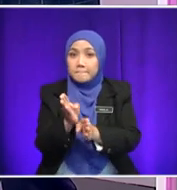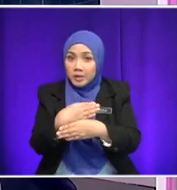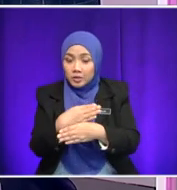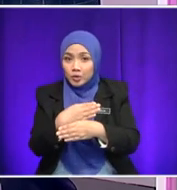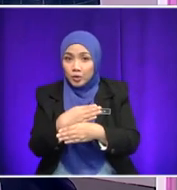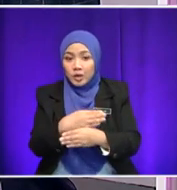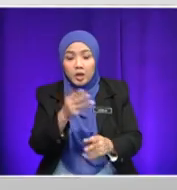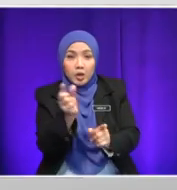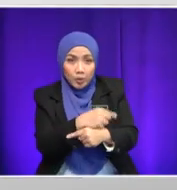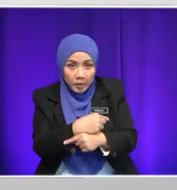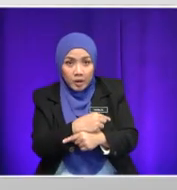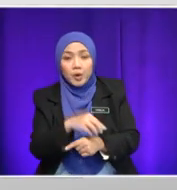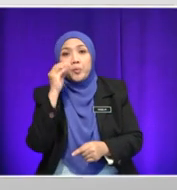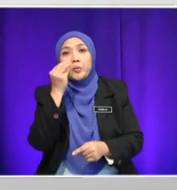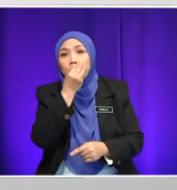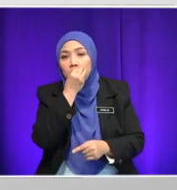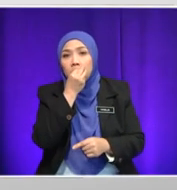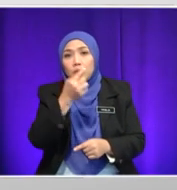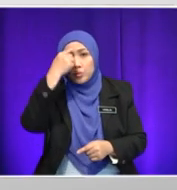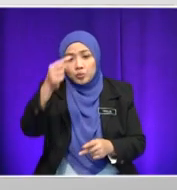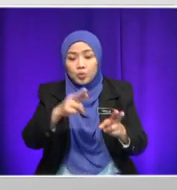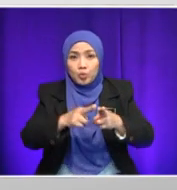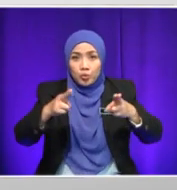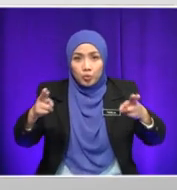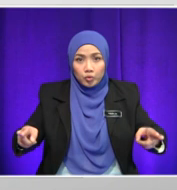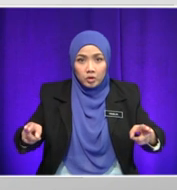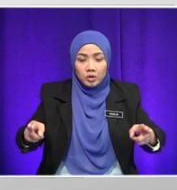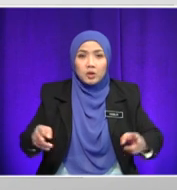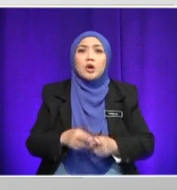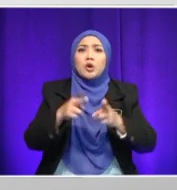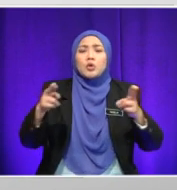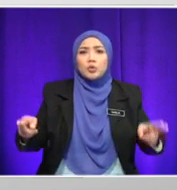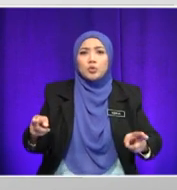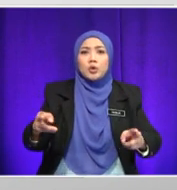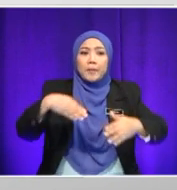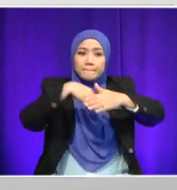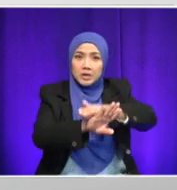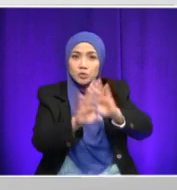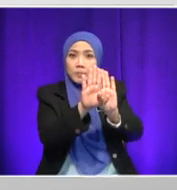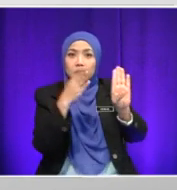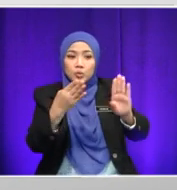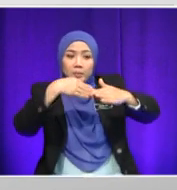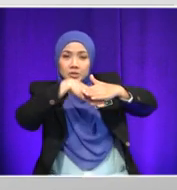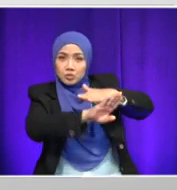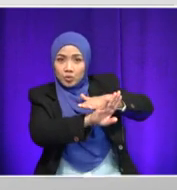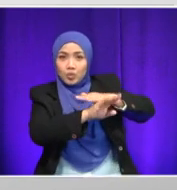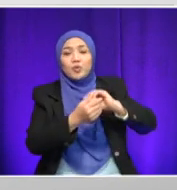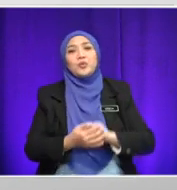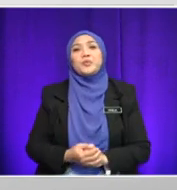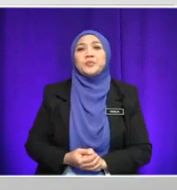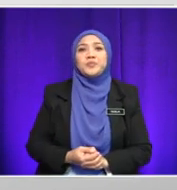kesesuaian ruang ini sangat penting ialah ruang berada selepas pintu masuk utama sebuah rumah oke